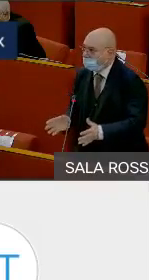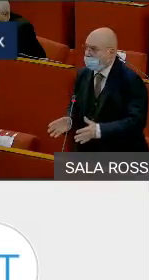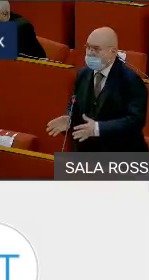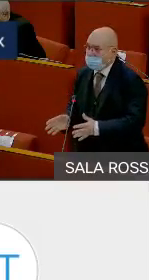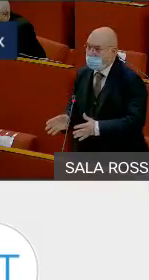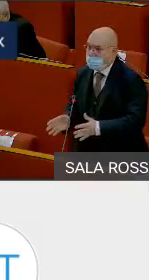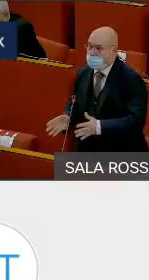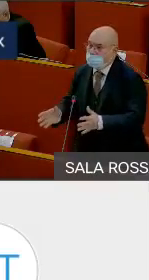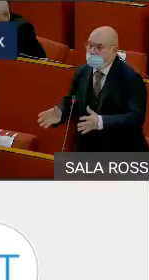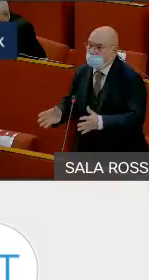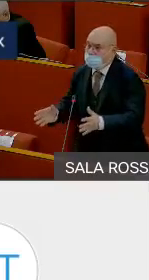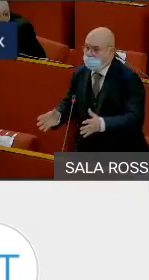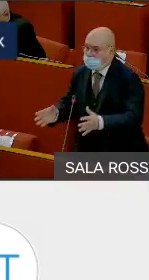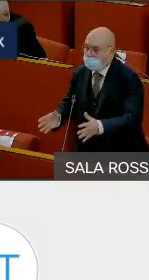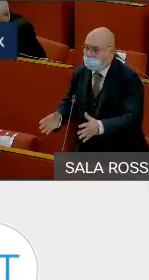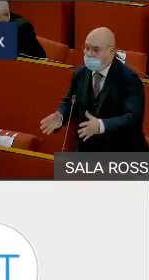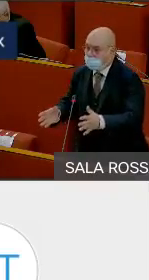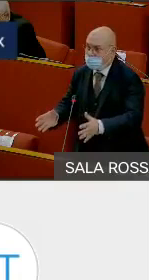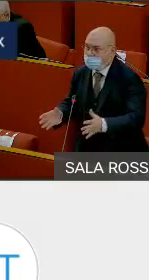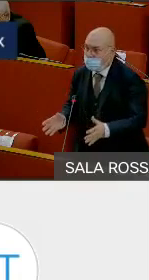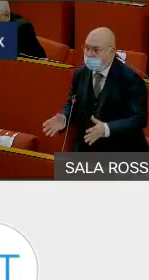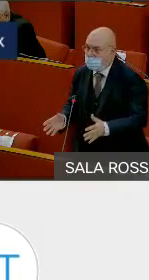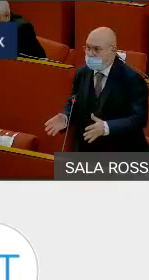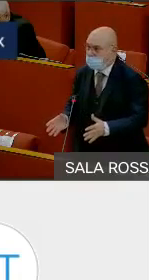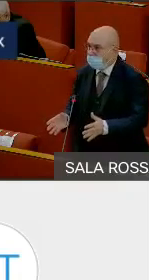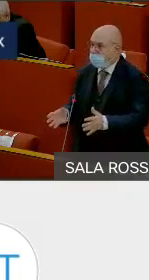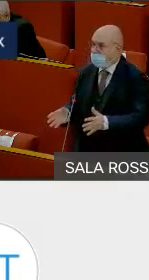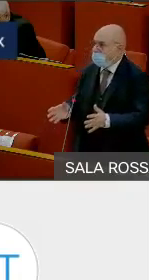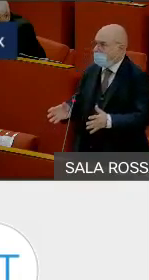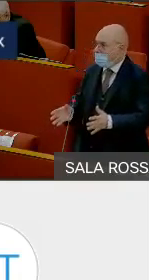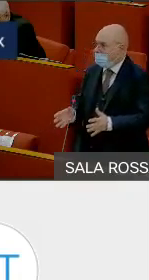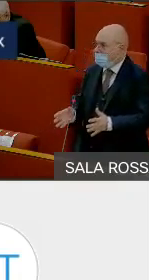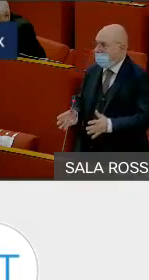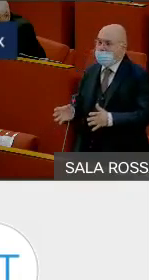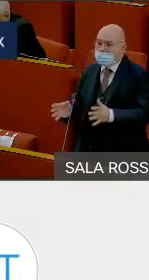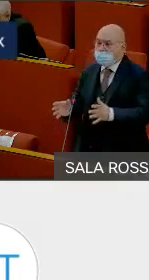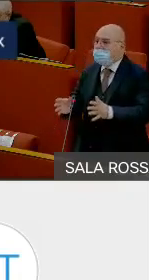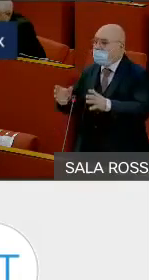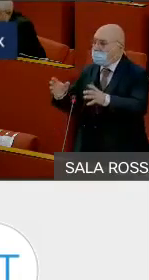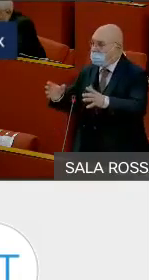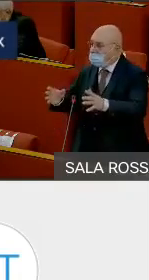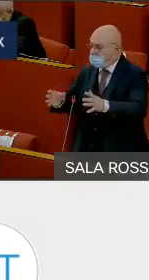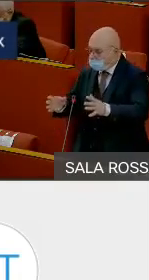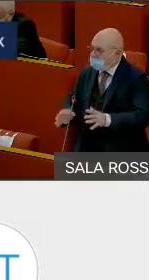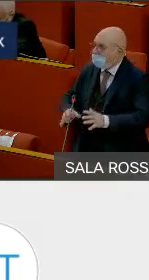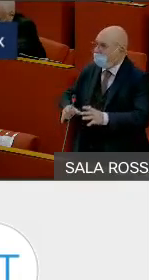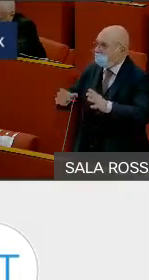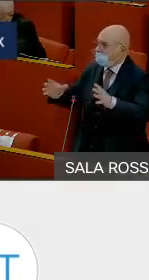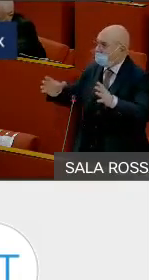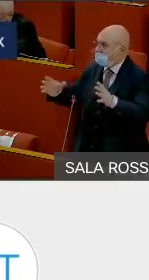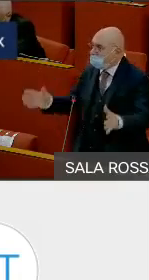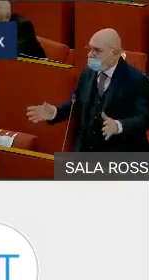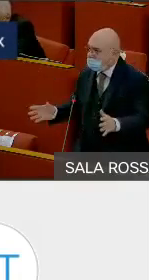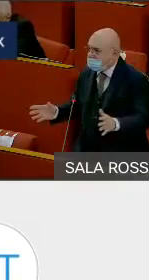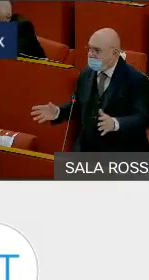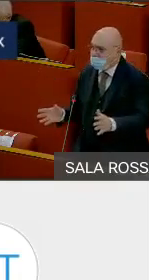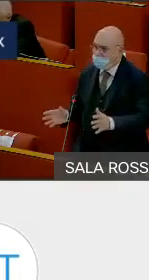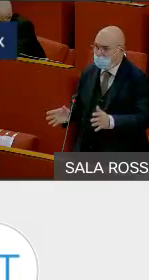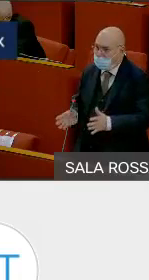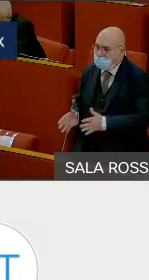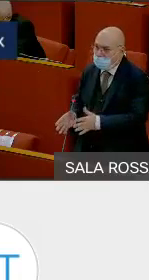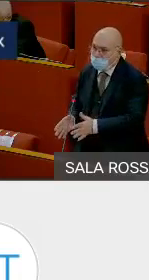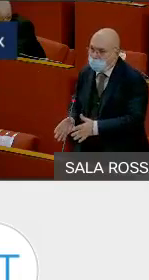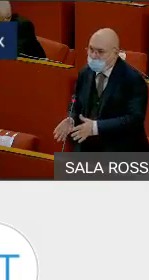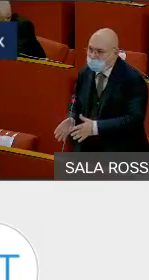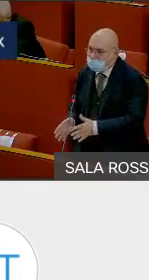della proprietà del signor cattaneo adorno è che nella delibera c'è scritto verrà preso in considerazione